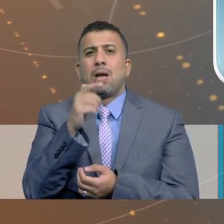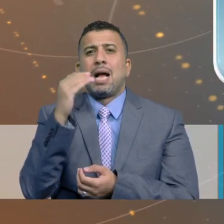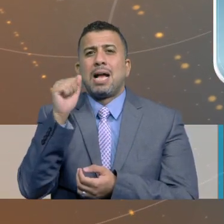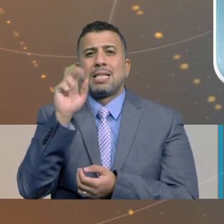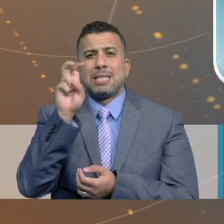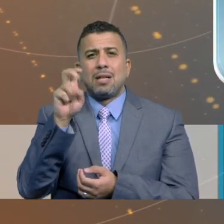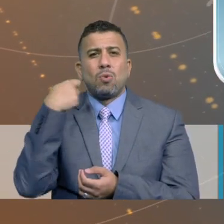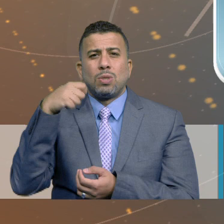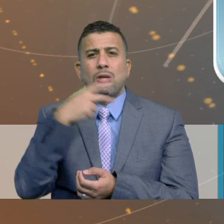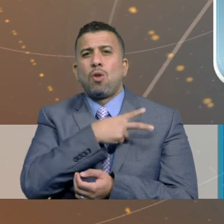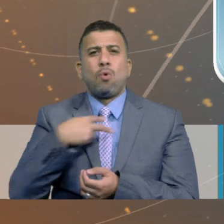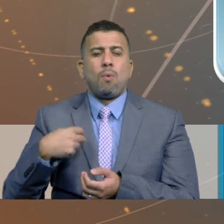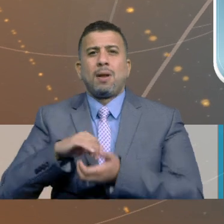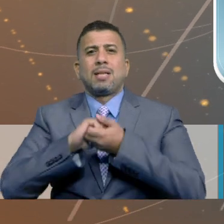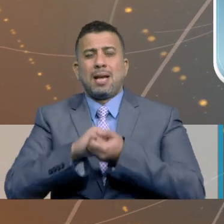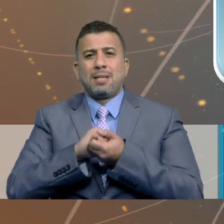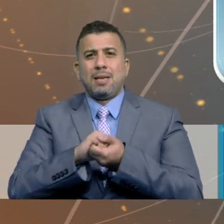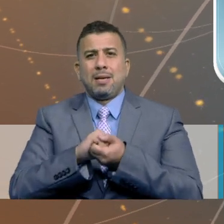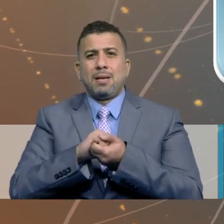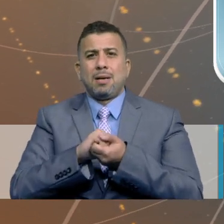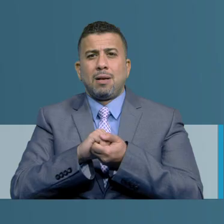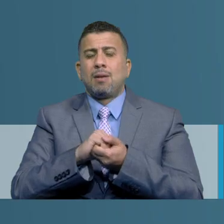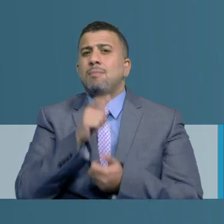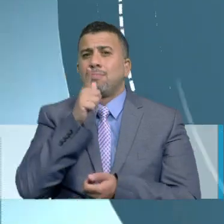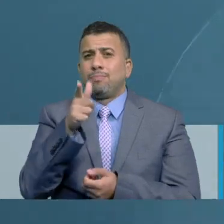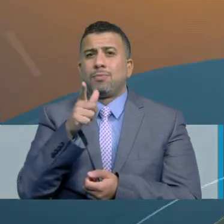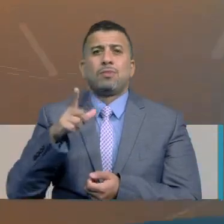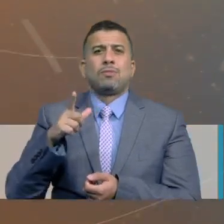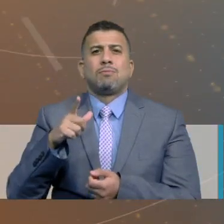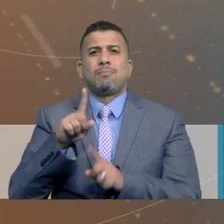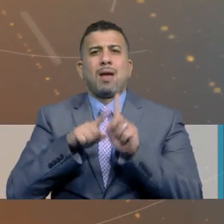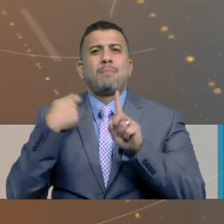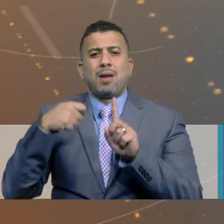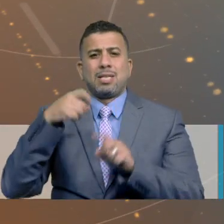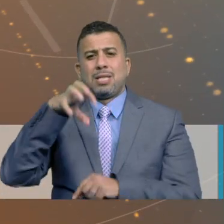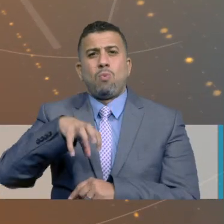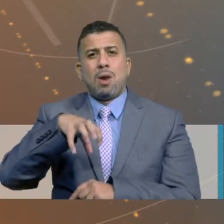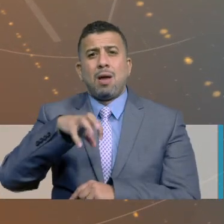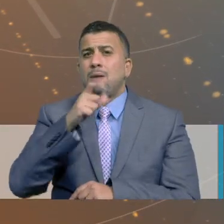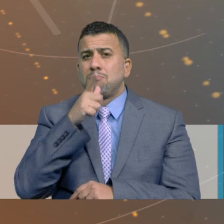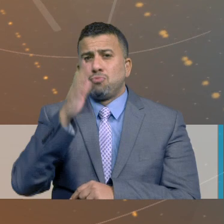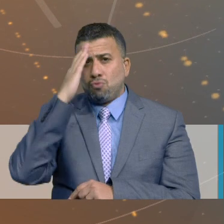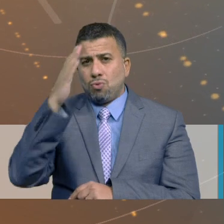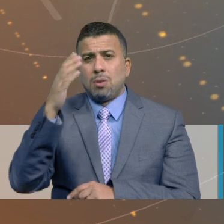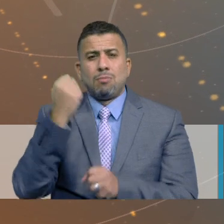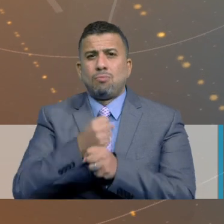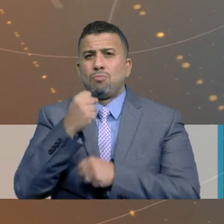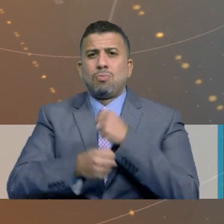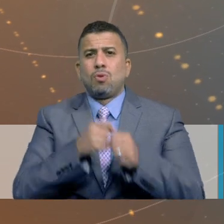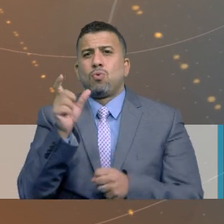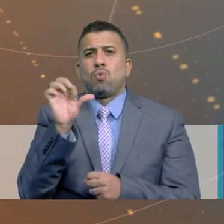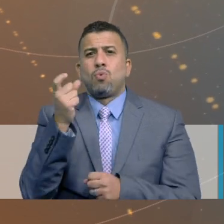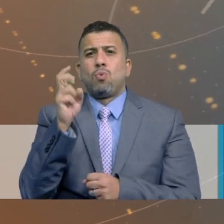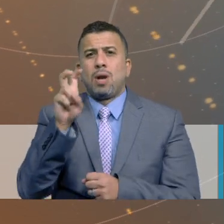بوحميد وزيره الدوله في الحكومه الاتحاديه واعرب صاحب السمونا ابراهيم الدوله عن شكره وتقديره